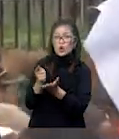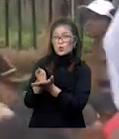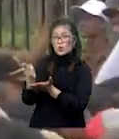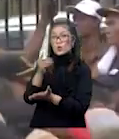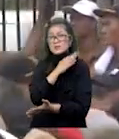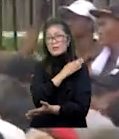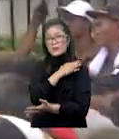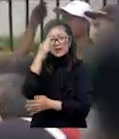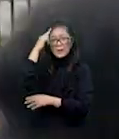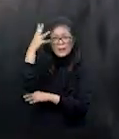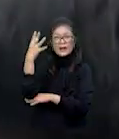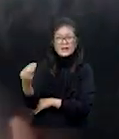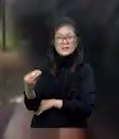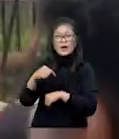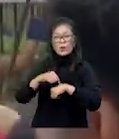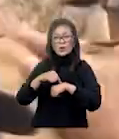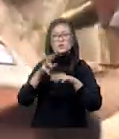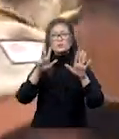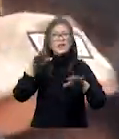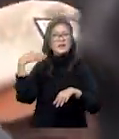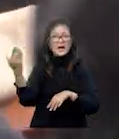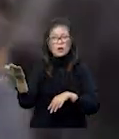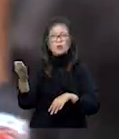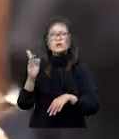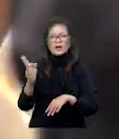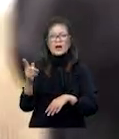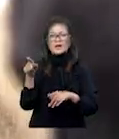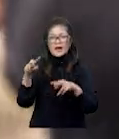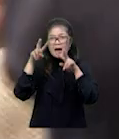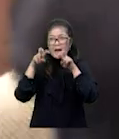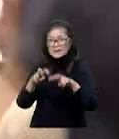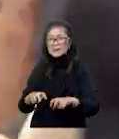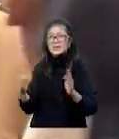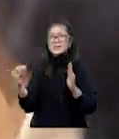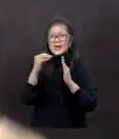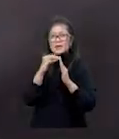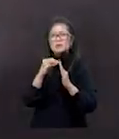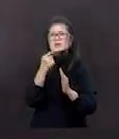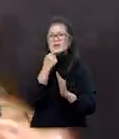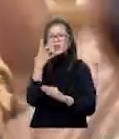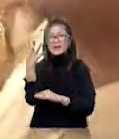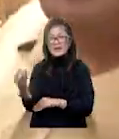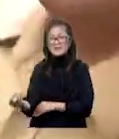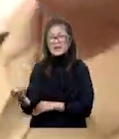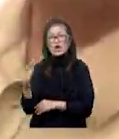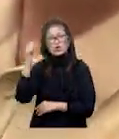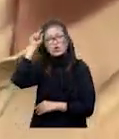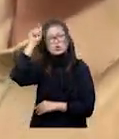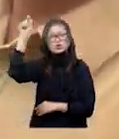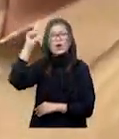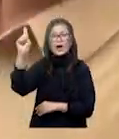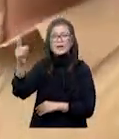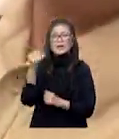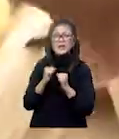kepala desa 9 tahun, Kemendagri juga akan melakukan kajian terhadap status perangkat desa menyusul adanya desakan status perangkat